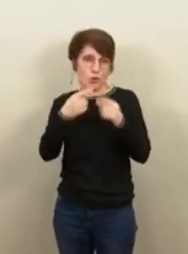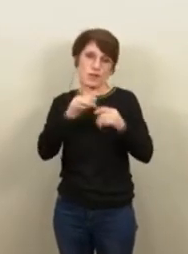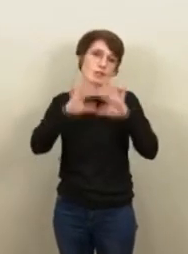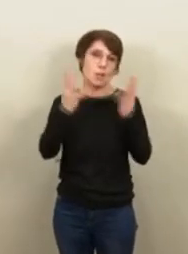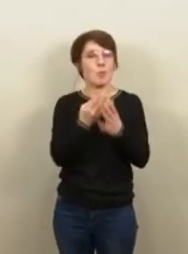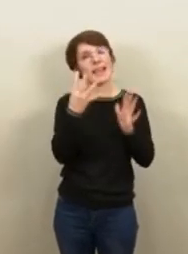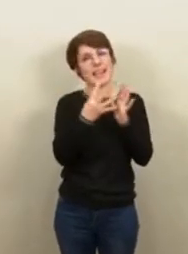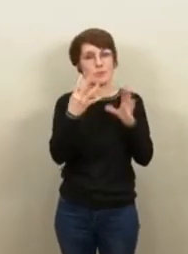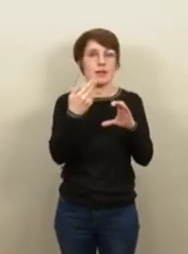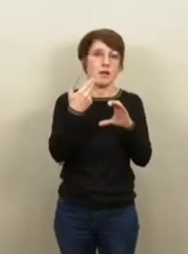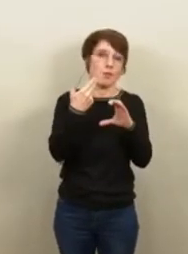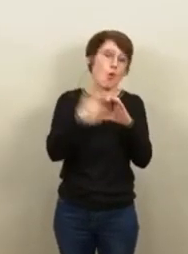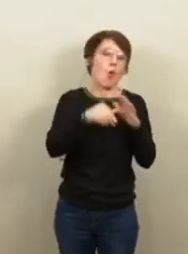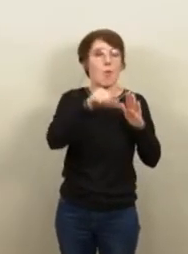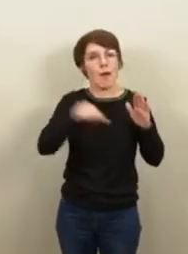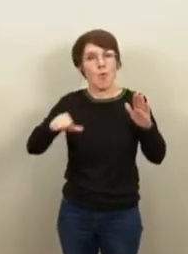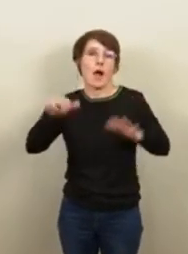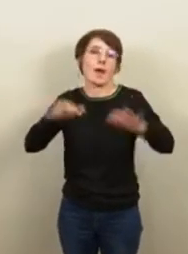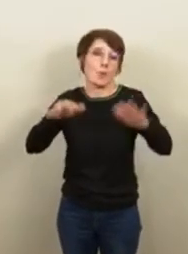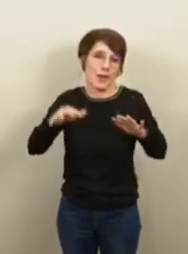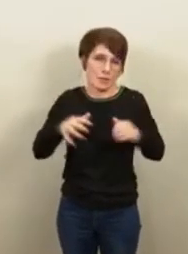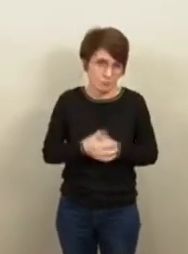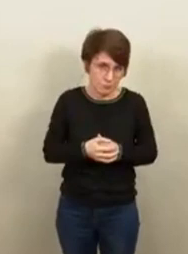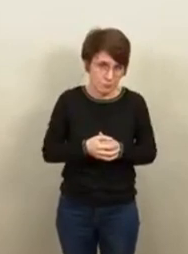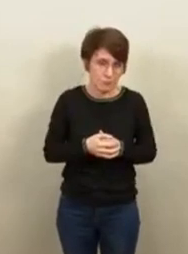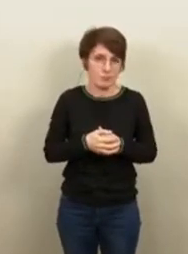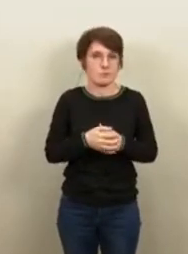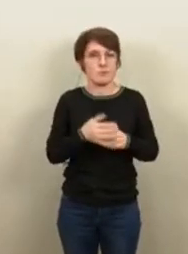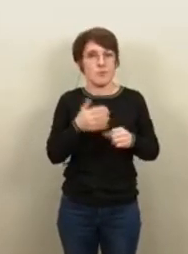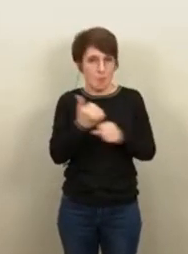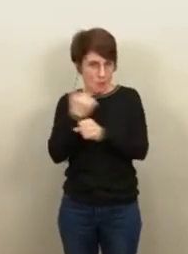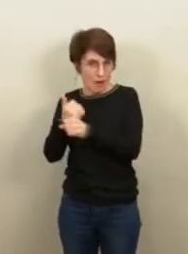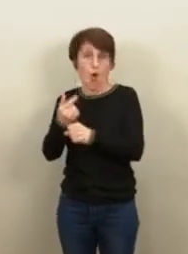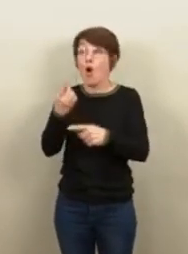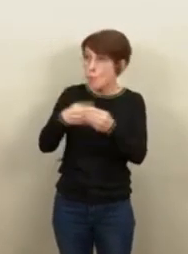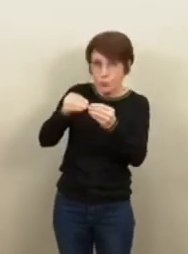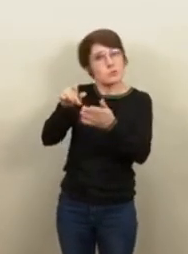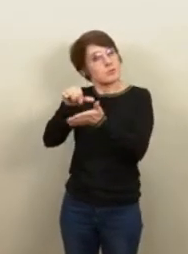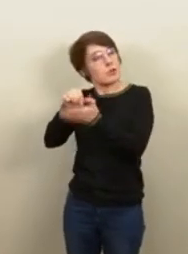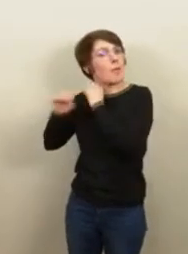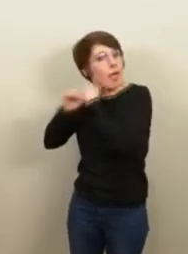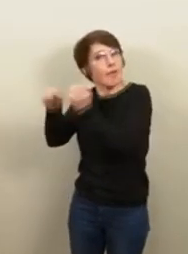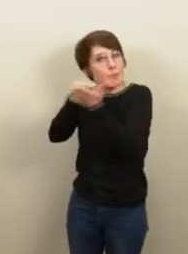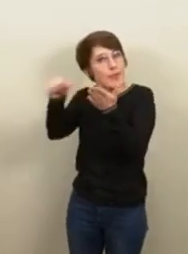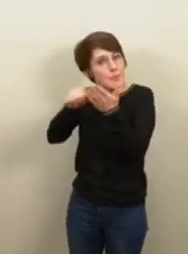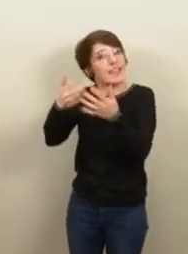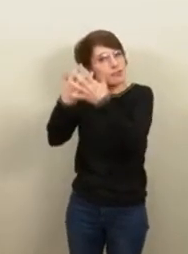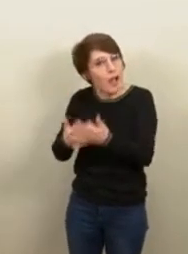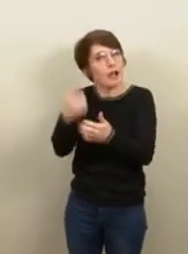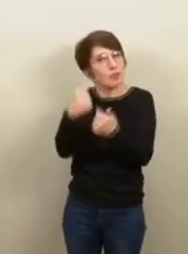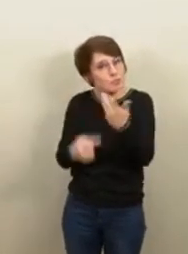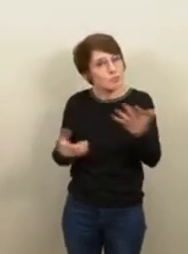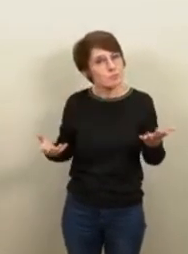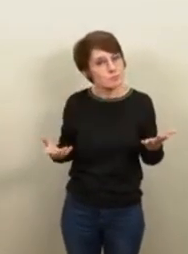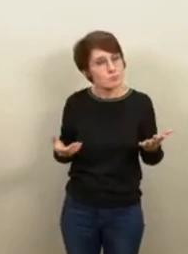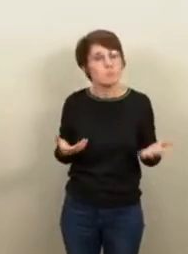ou 339 € par mois, sans compter bien sûr les charges diverses qu'il pourra avoir sur cet appartement. Pensez-vous